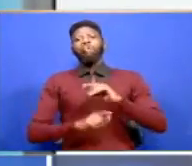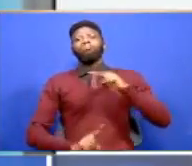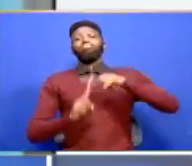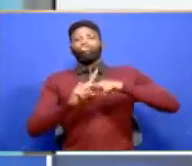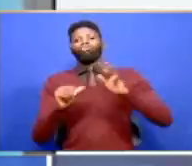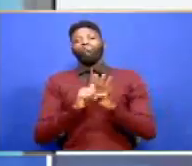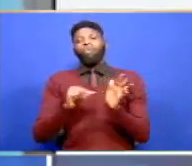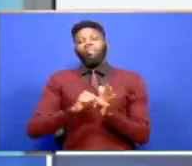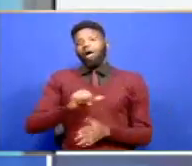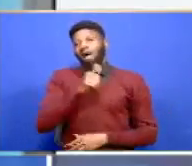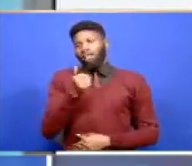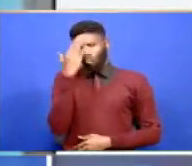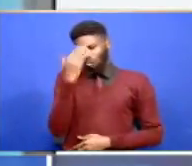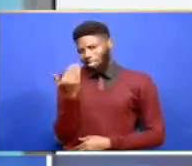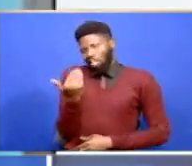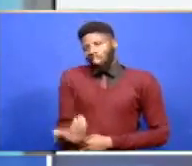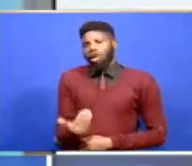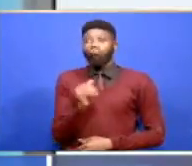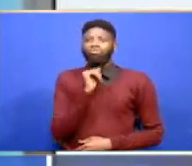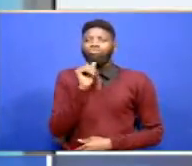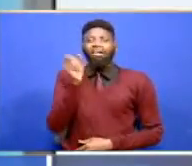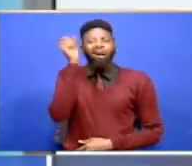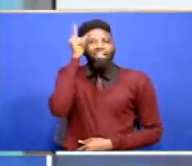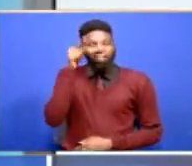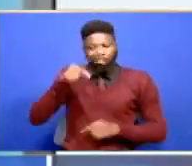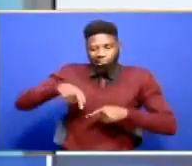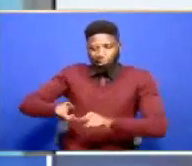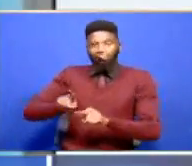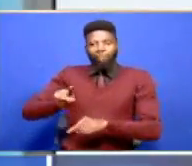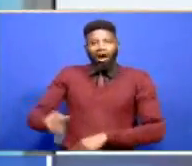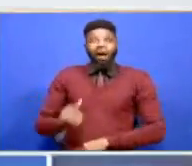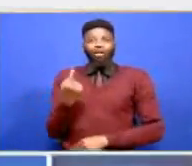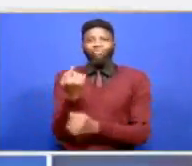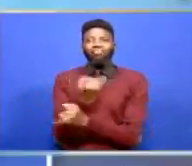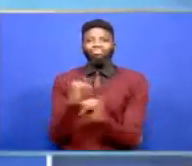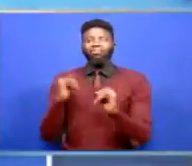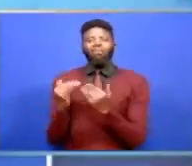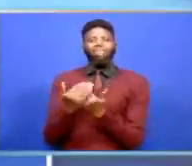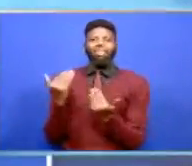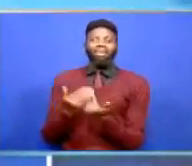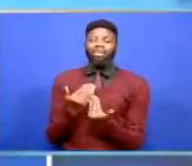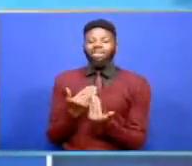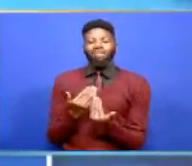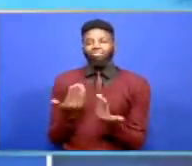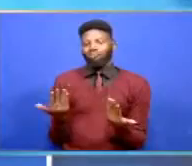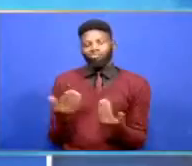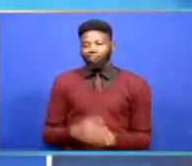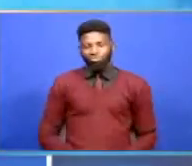sababu ni wachanga na hawaelewi kujitunza wakiwa peke yao.